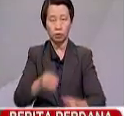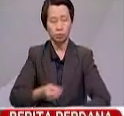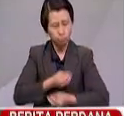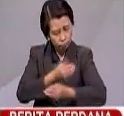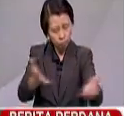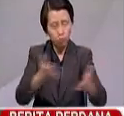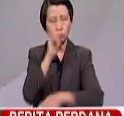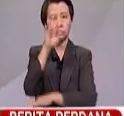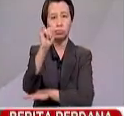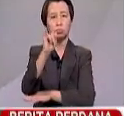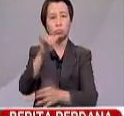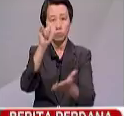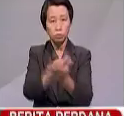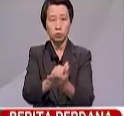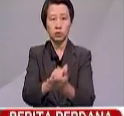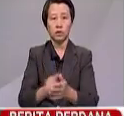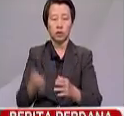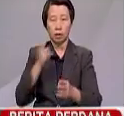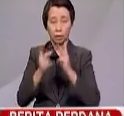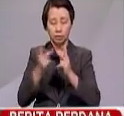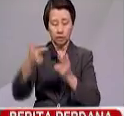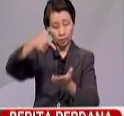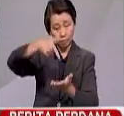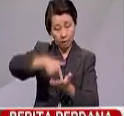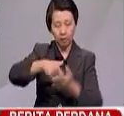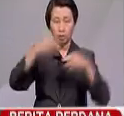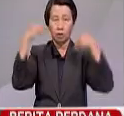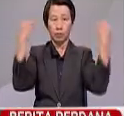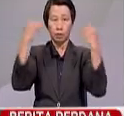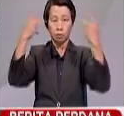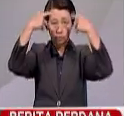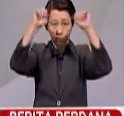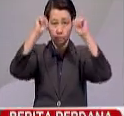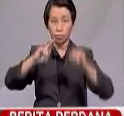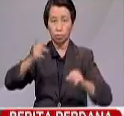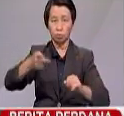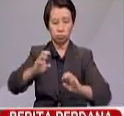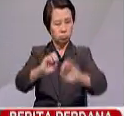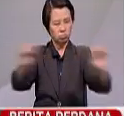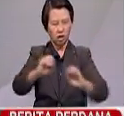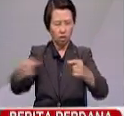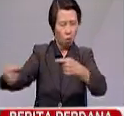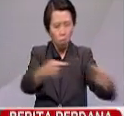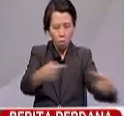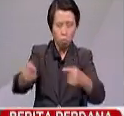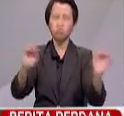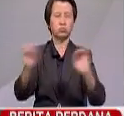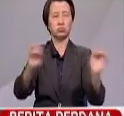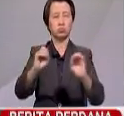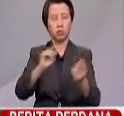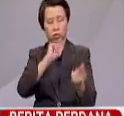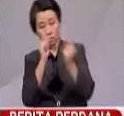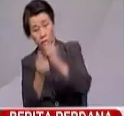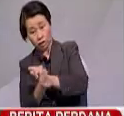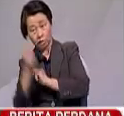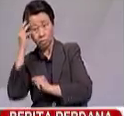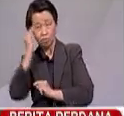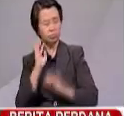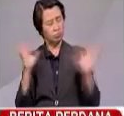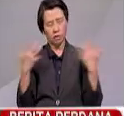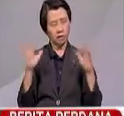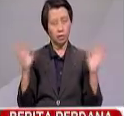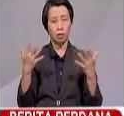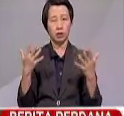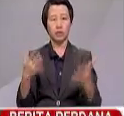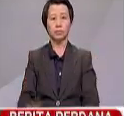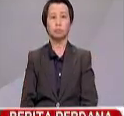menunaikan manifesto berkenaan. Tambahnya, dalam majlis Presiden PH, tidak wujud pertikaian mengenai pengganti Perdana Menteri Tun Dr.